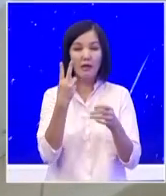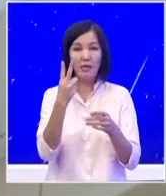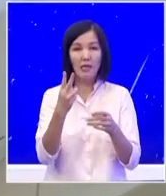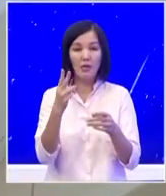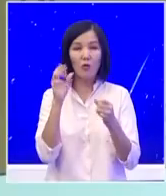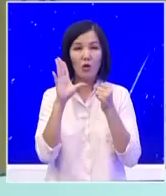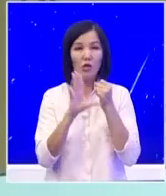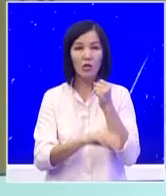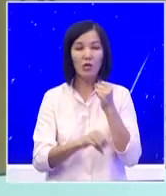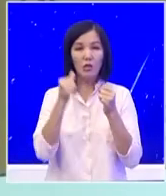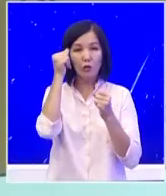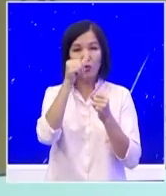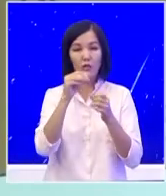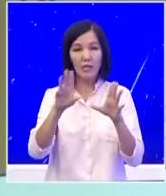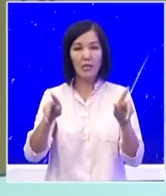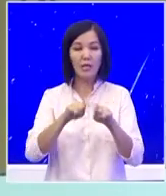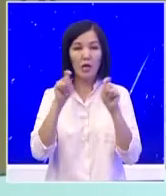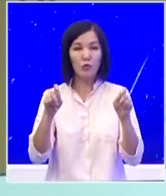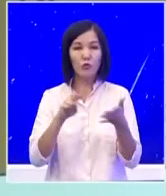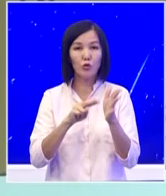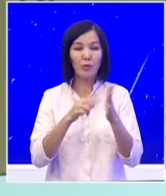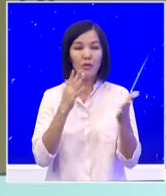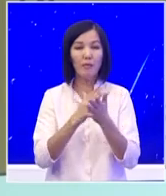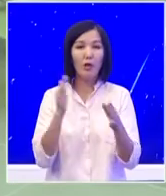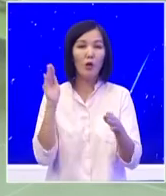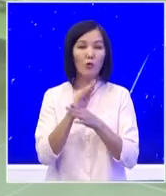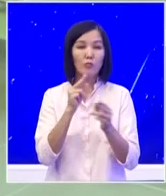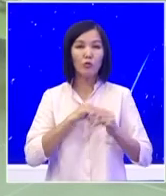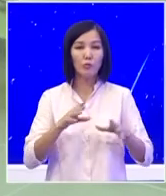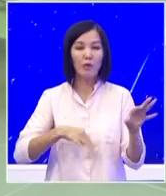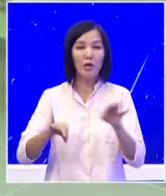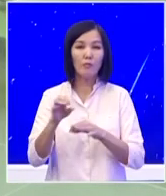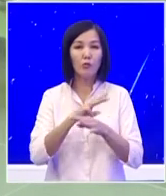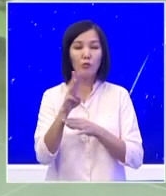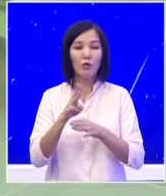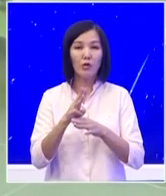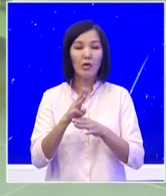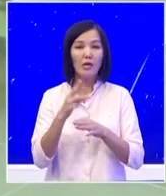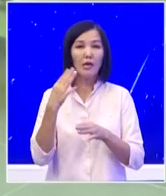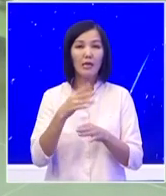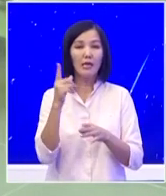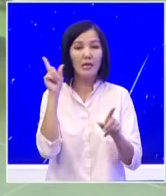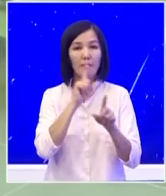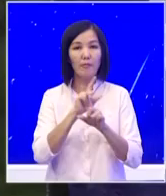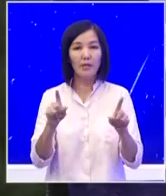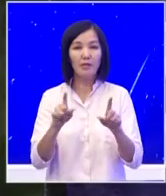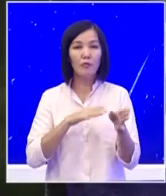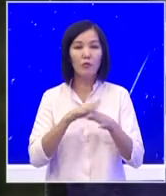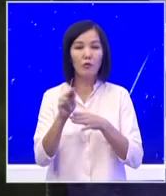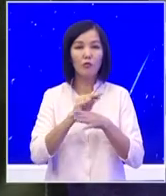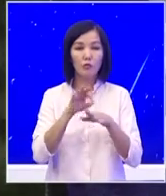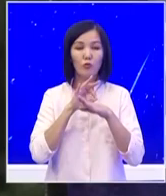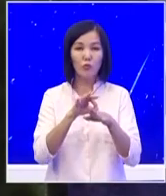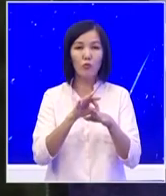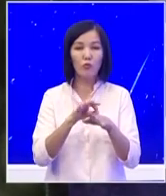жыл соңына дейін қолданысқа беру жоспарда. Қосымша жұмыспен қамтудың жол картасымен биыл 42 білім ошағы күрделі жөндеуден